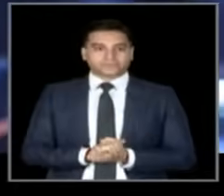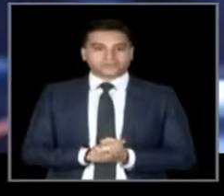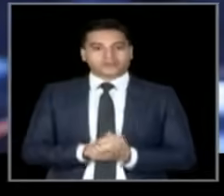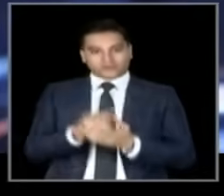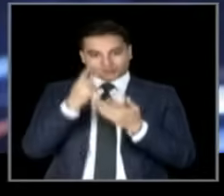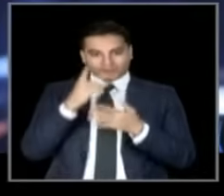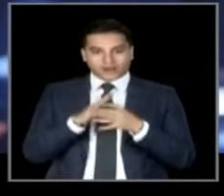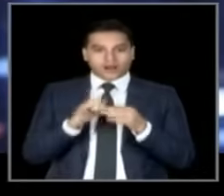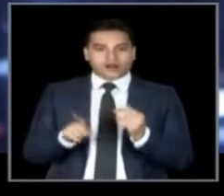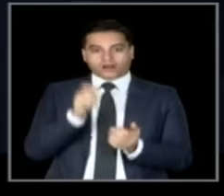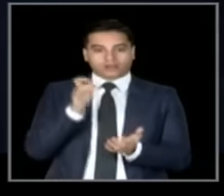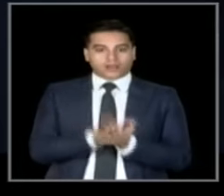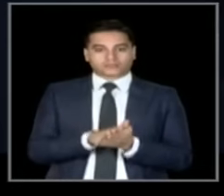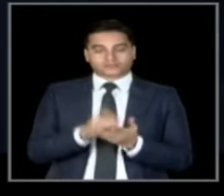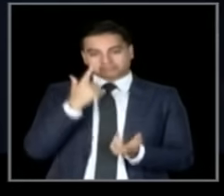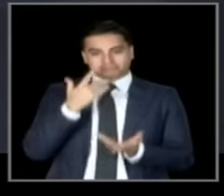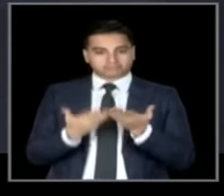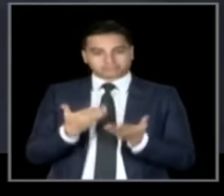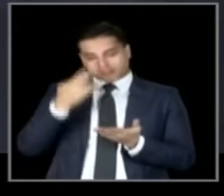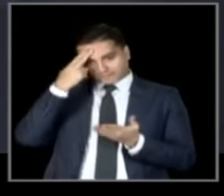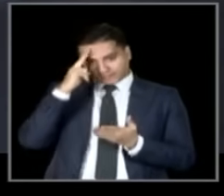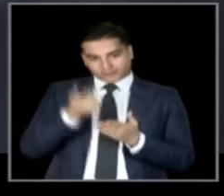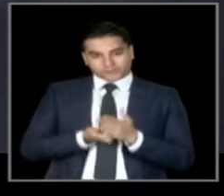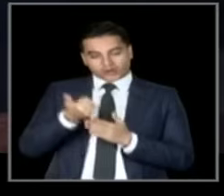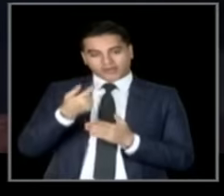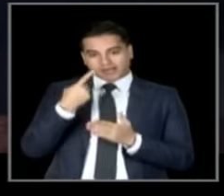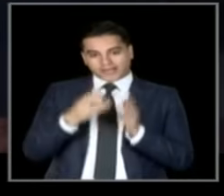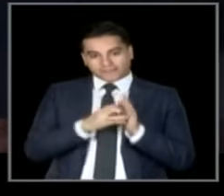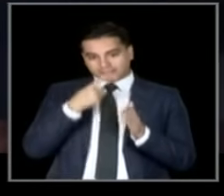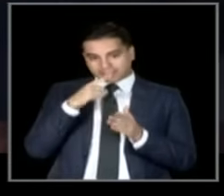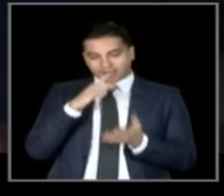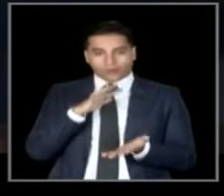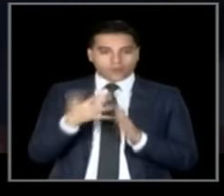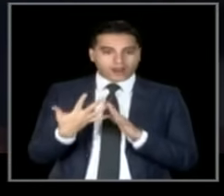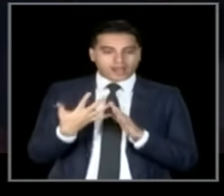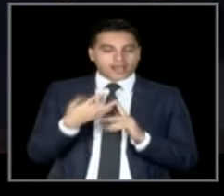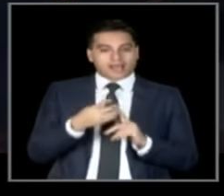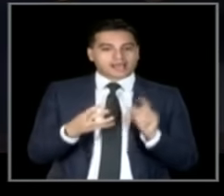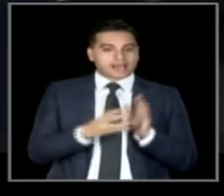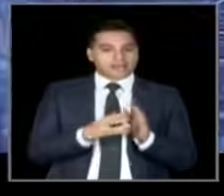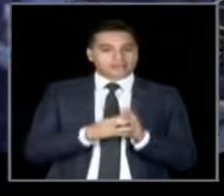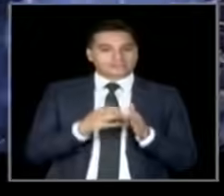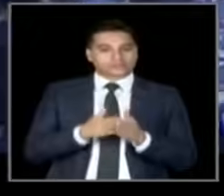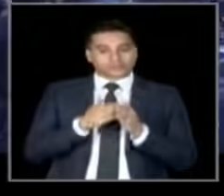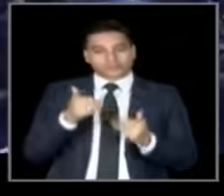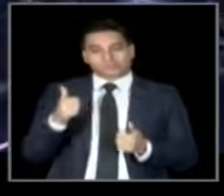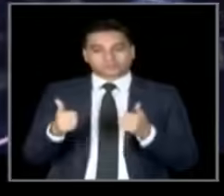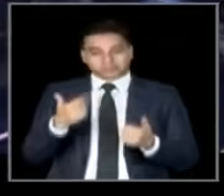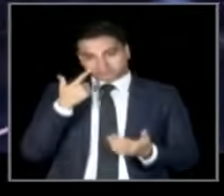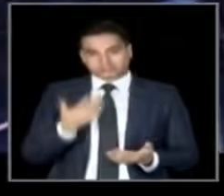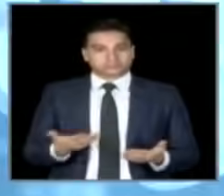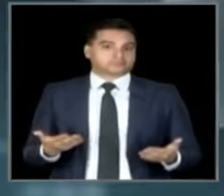خلينا نشوف عجلة الحظ هيبقى رأيها إيه؟ يا ترى هتبتسم لجامعة اسكندرية ولا هتبتسم لجامعة السويس؟